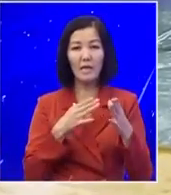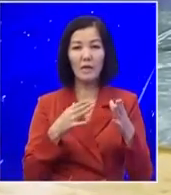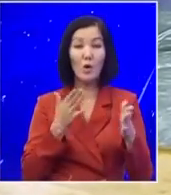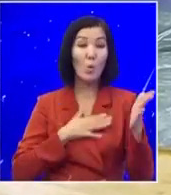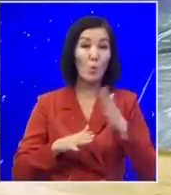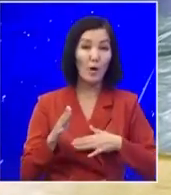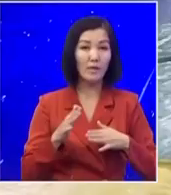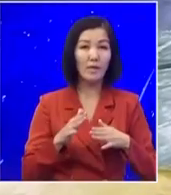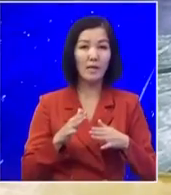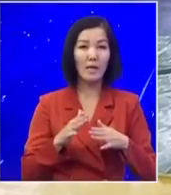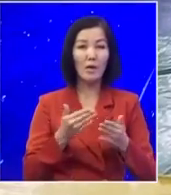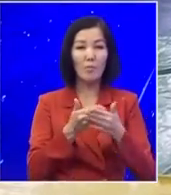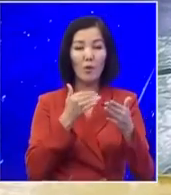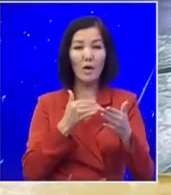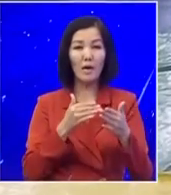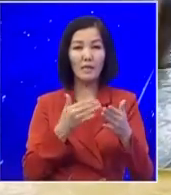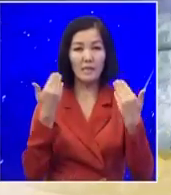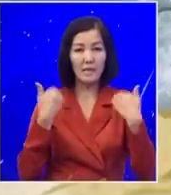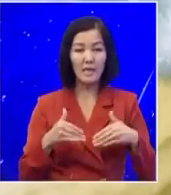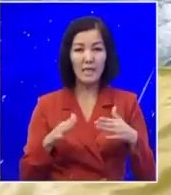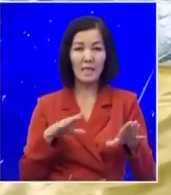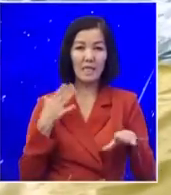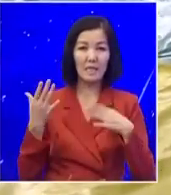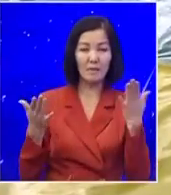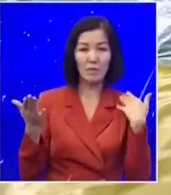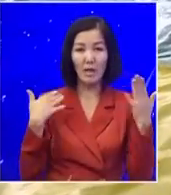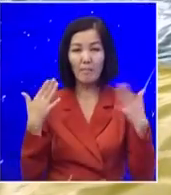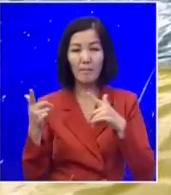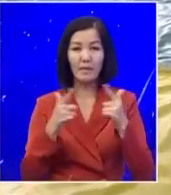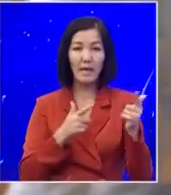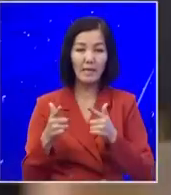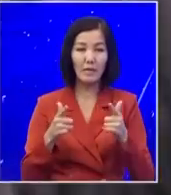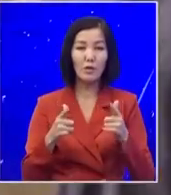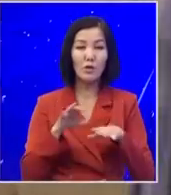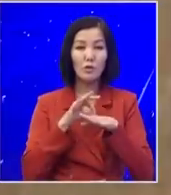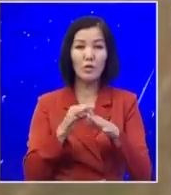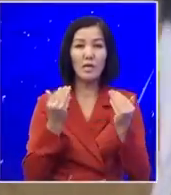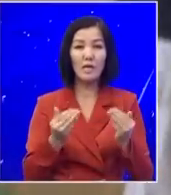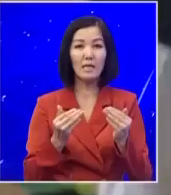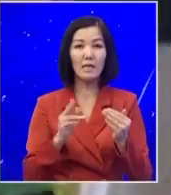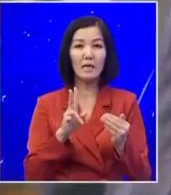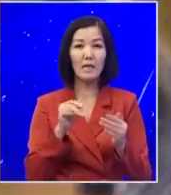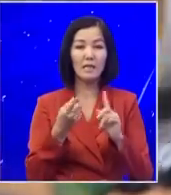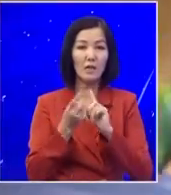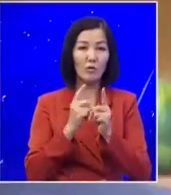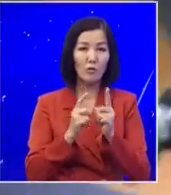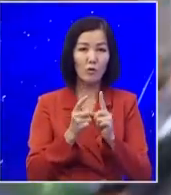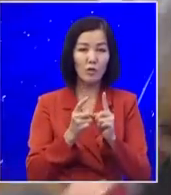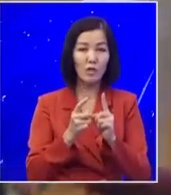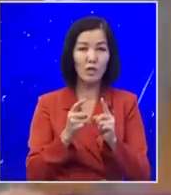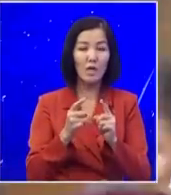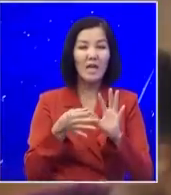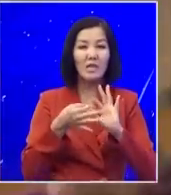қуанған анық. Олар осыған дейін ет қыздырып, жалпы дене дайындығын жүргізіп келді. Енді міне классикалық күрестің әдіс